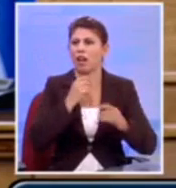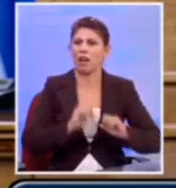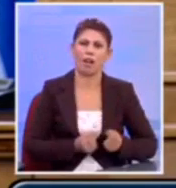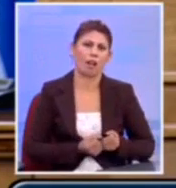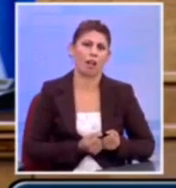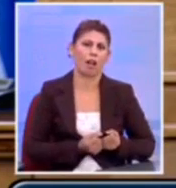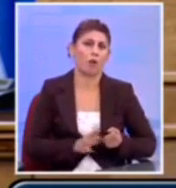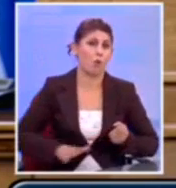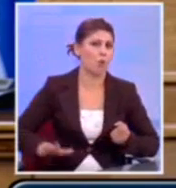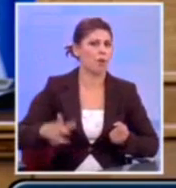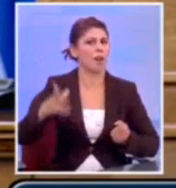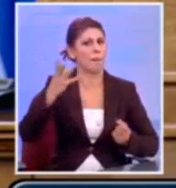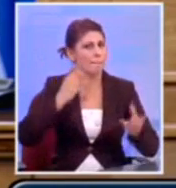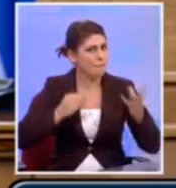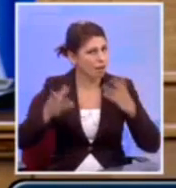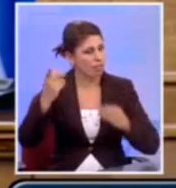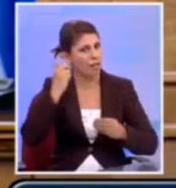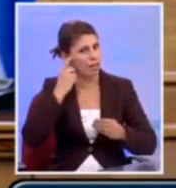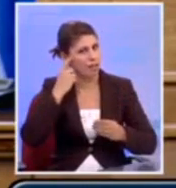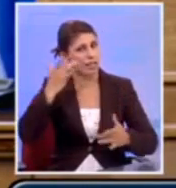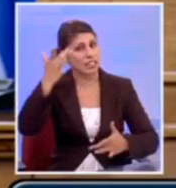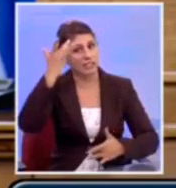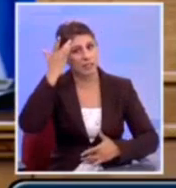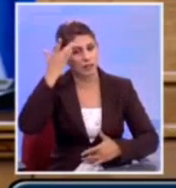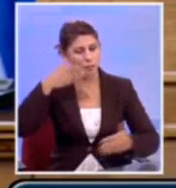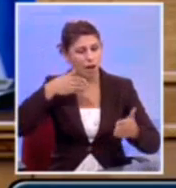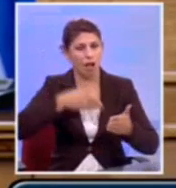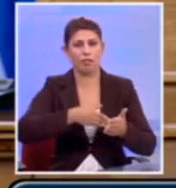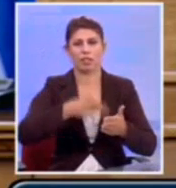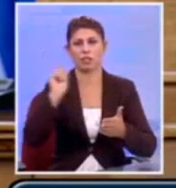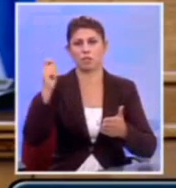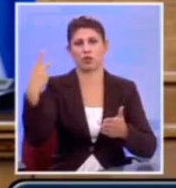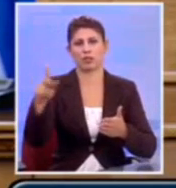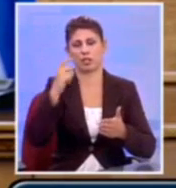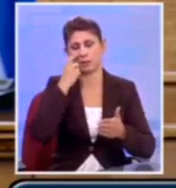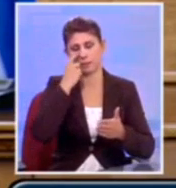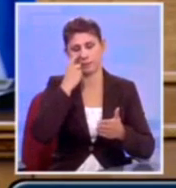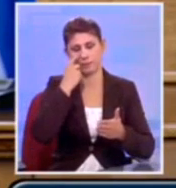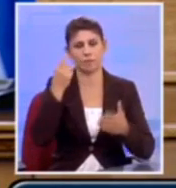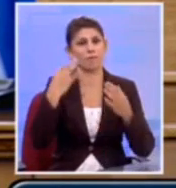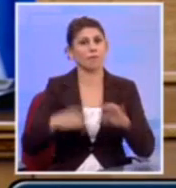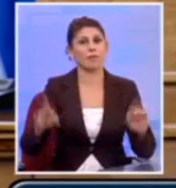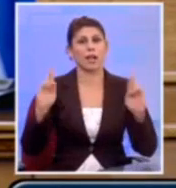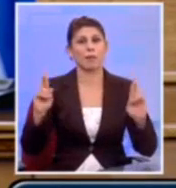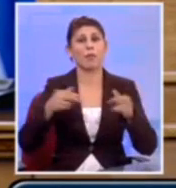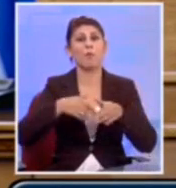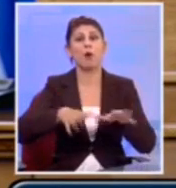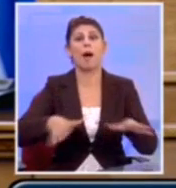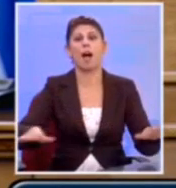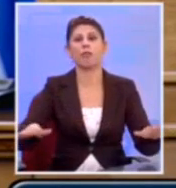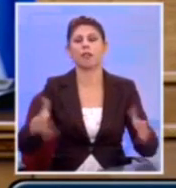μαθαίνει. Κατανοεί και συνειδητοποιεί το αδιέξοδο της πολιτικής τους και την καινή ελπίδα της προπαγάνδας